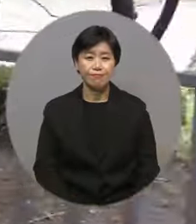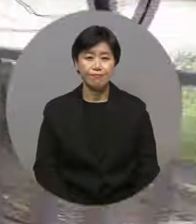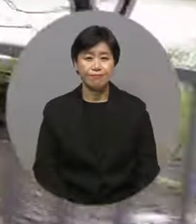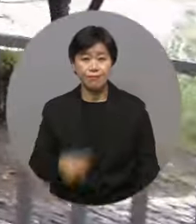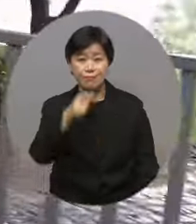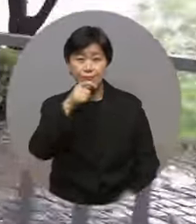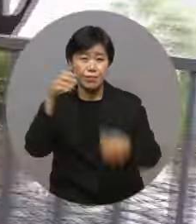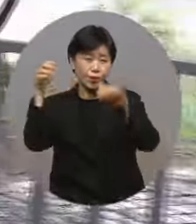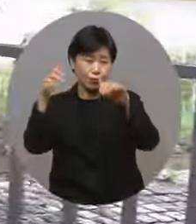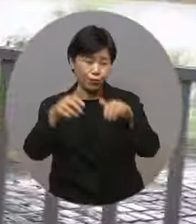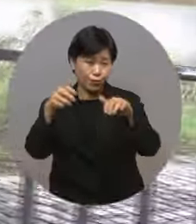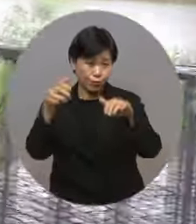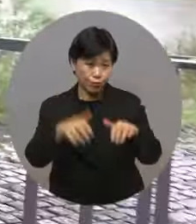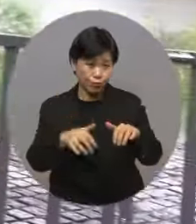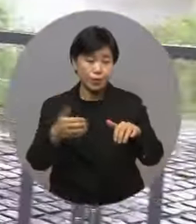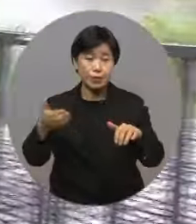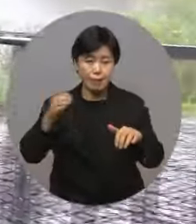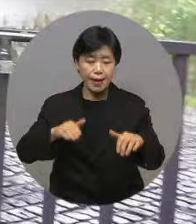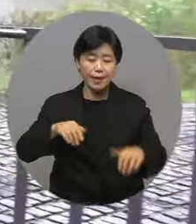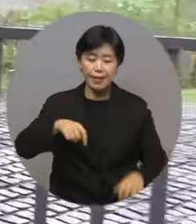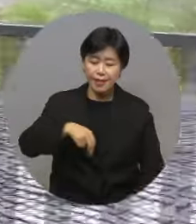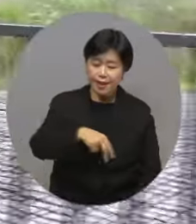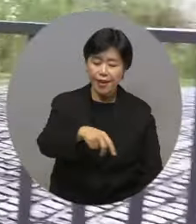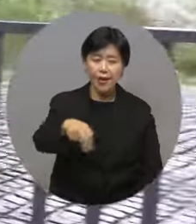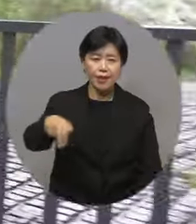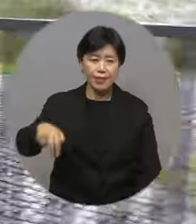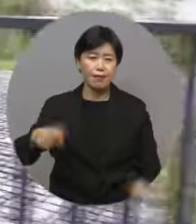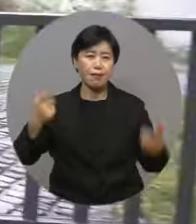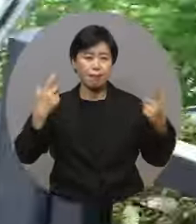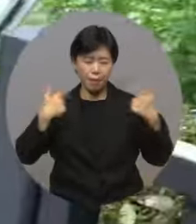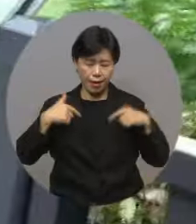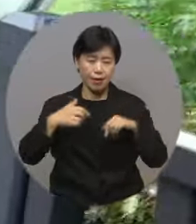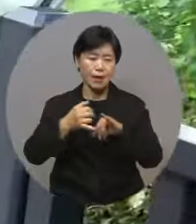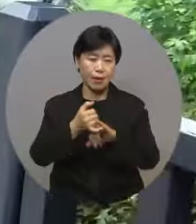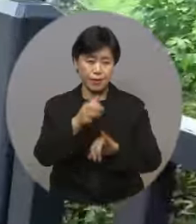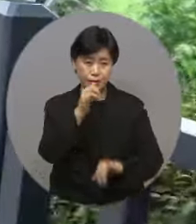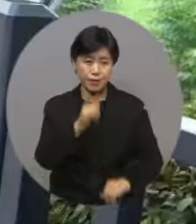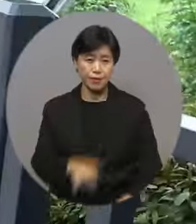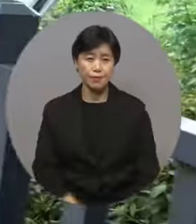오지만 산책을 매일 하려고 하는 지연 씨.